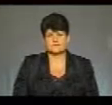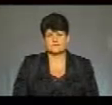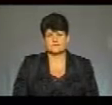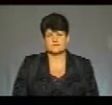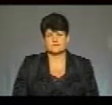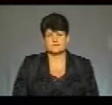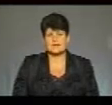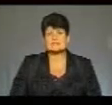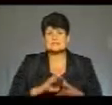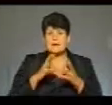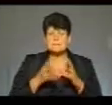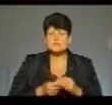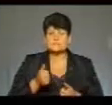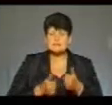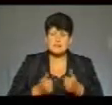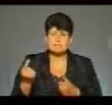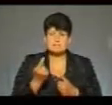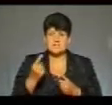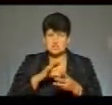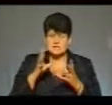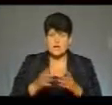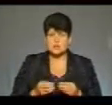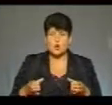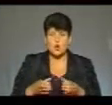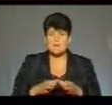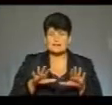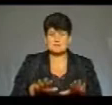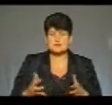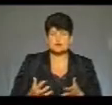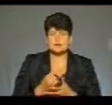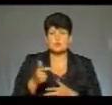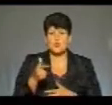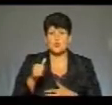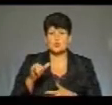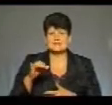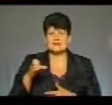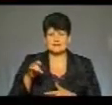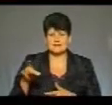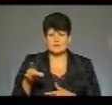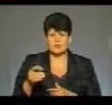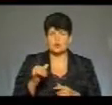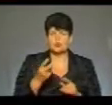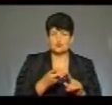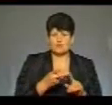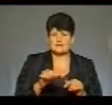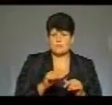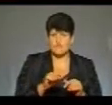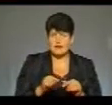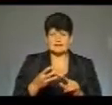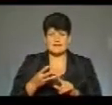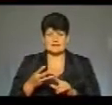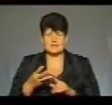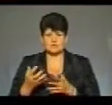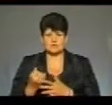Тернопіль. За підсумками змагань, перше загальнокомандне місце отримала команда Гусятинського району, друге – у Теребовлянського району і третє